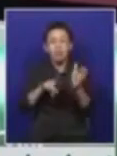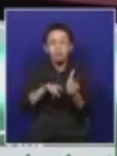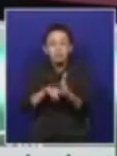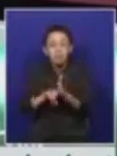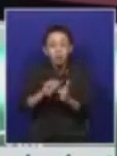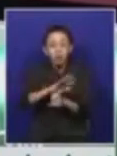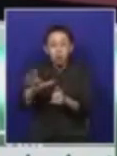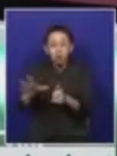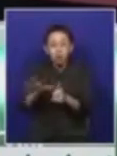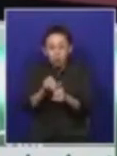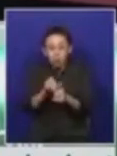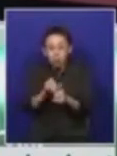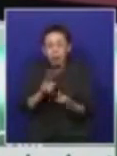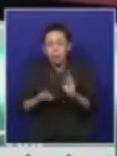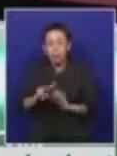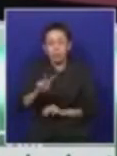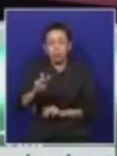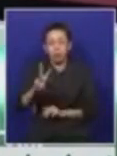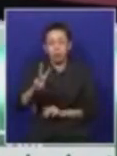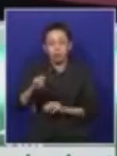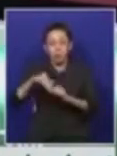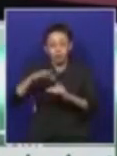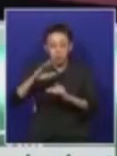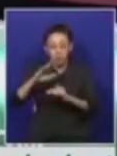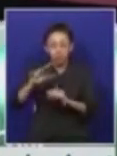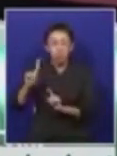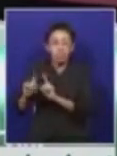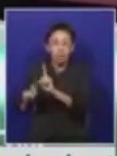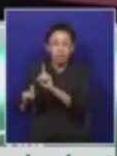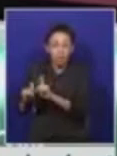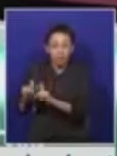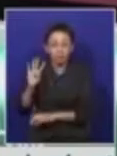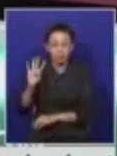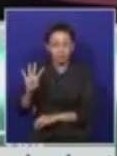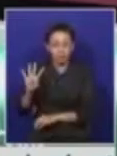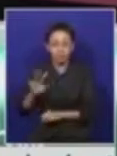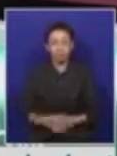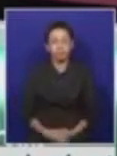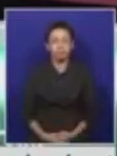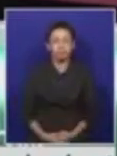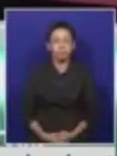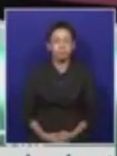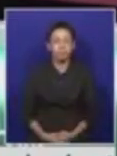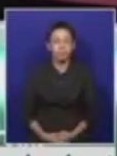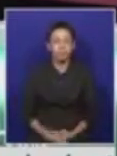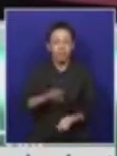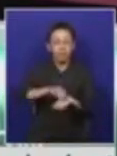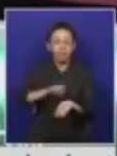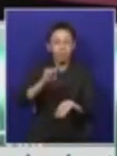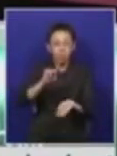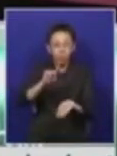และก็คือจังหวัดปัตตานียะลาและนราธิวาสมีผู้ติดเชื้อสะสมกว่า260คนเล็กก็เสียชีวิต 4คนหัวข้อมูล